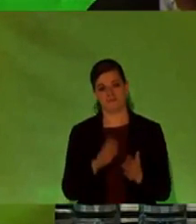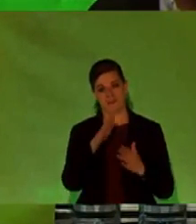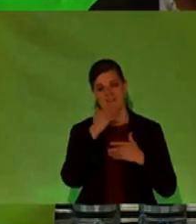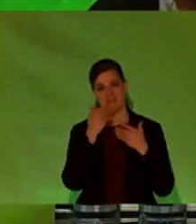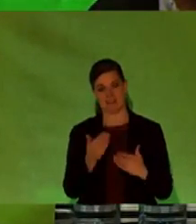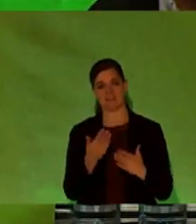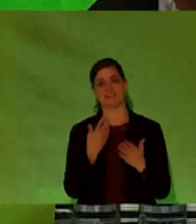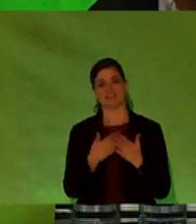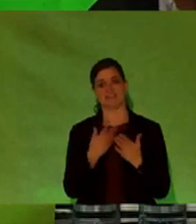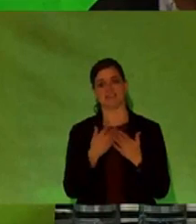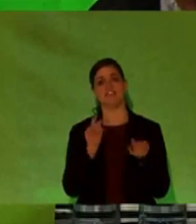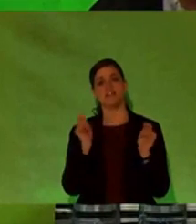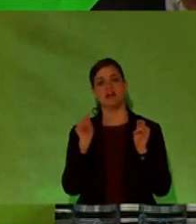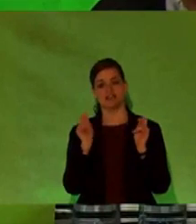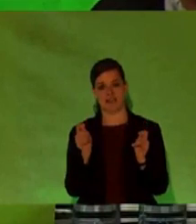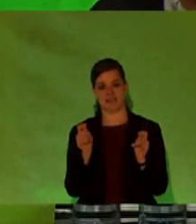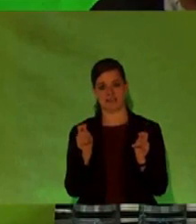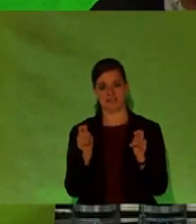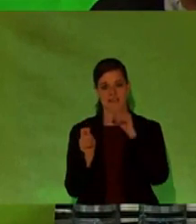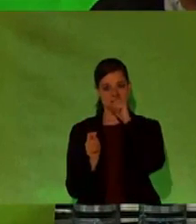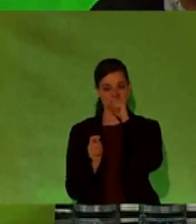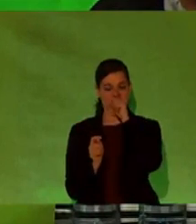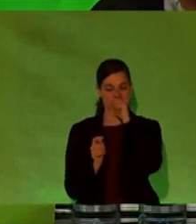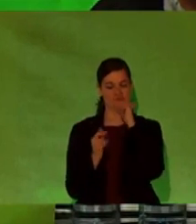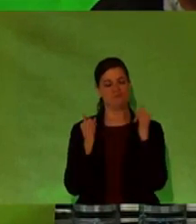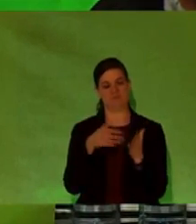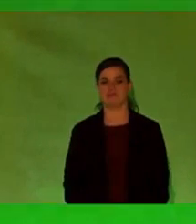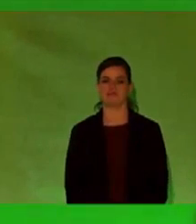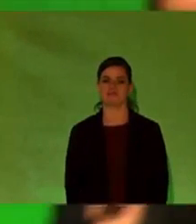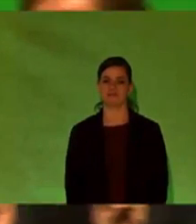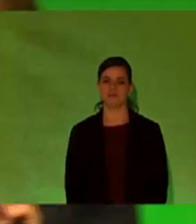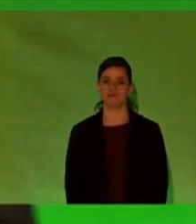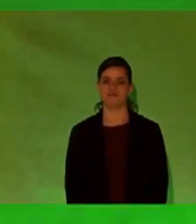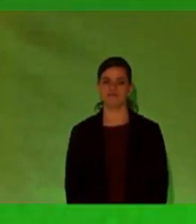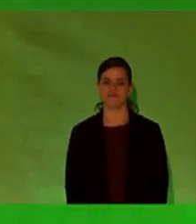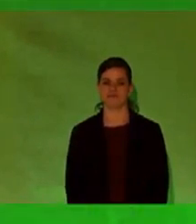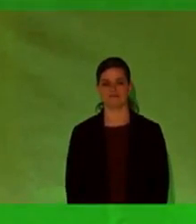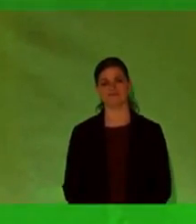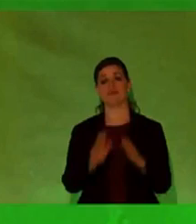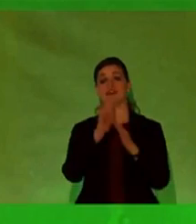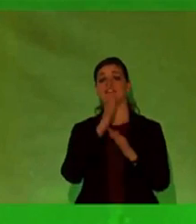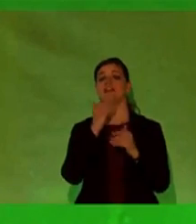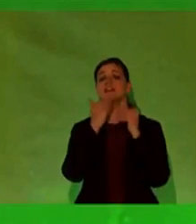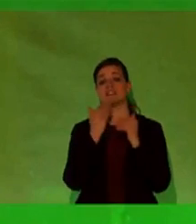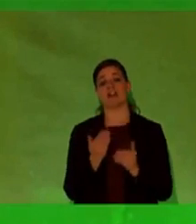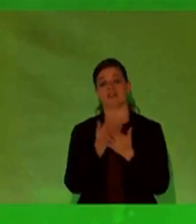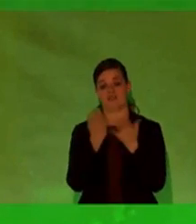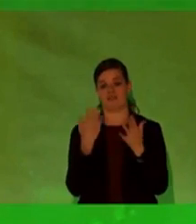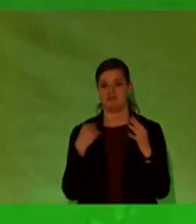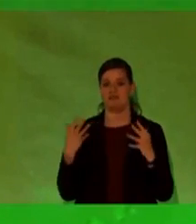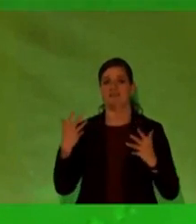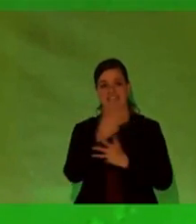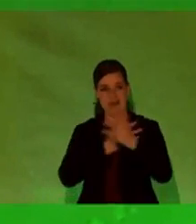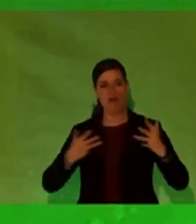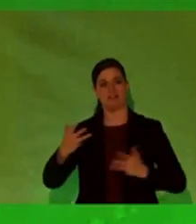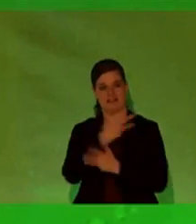Vielen Dank. Dann ist der Änderungsantrag abgelehnt. Ich danke euch sehr für die Debatte. Ich